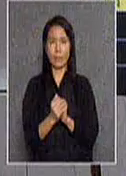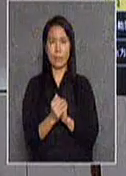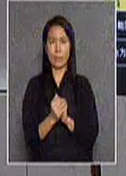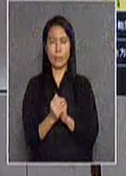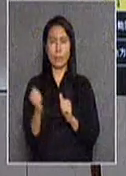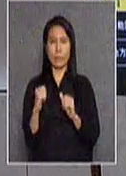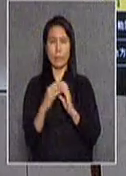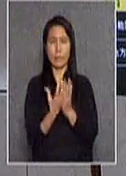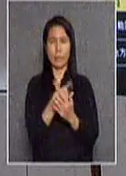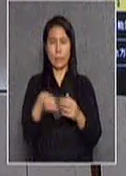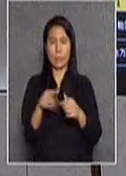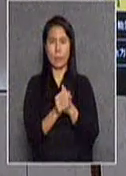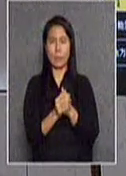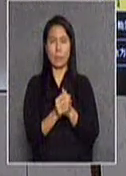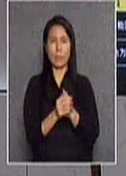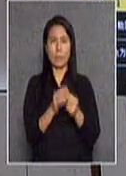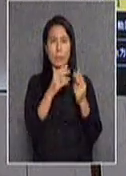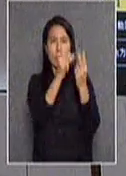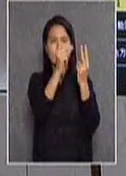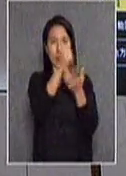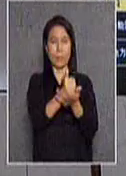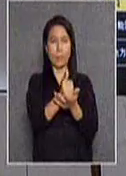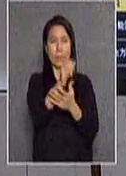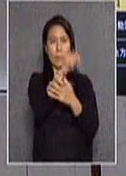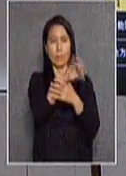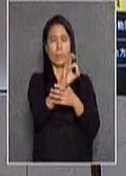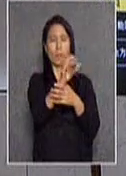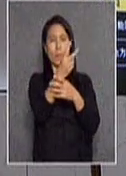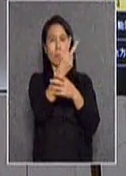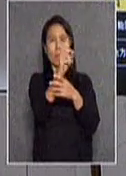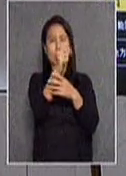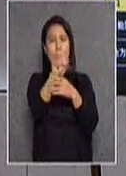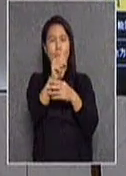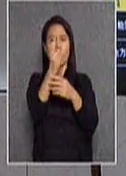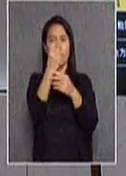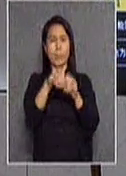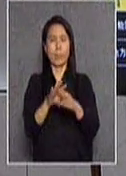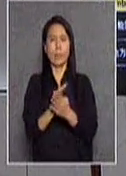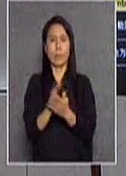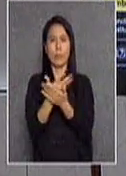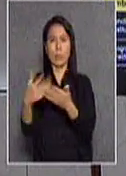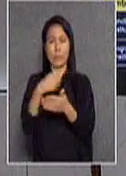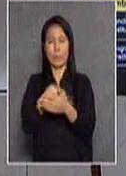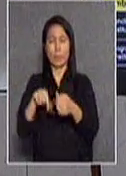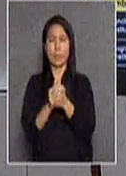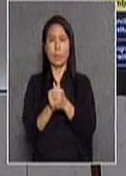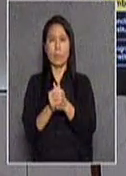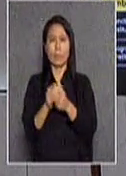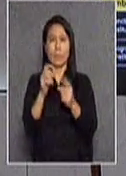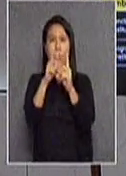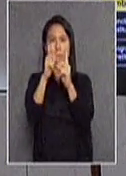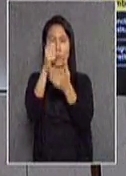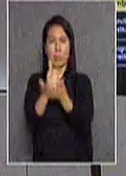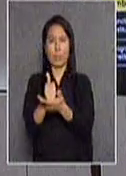功能團體選舉產生的議員27位出席，沒人贊成，22位反對，1位棄權。分區直接選舉產生的議員19位